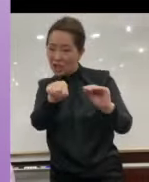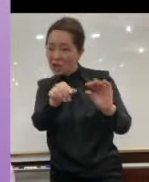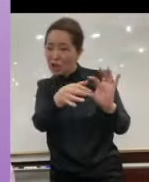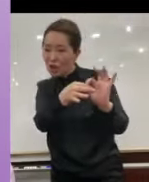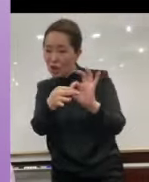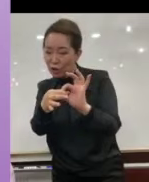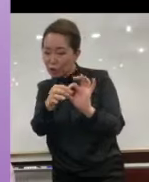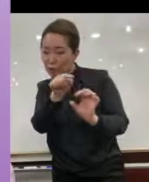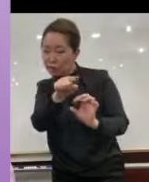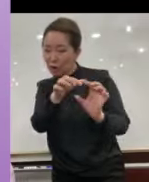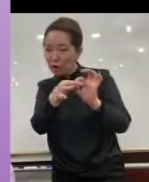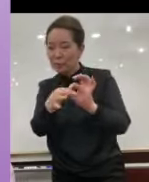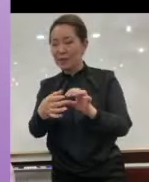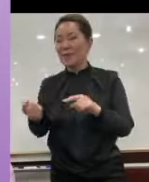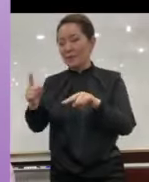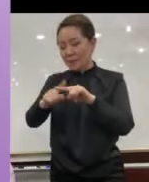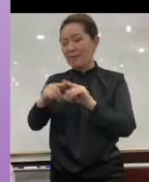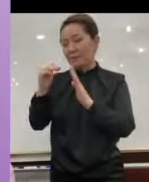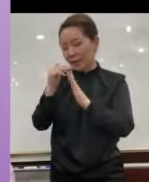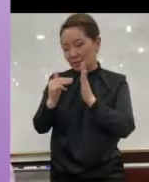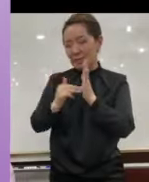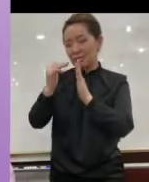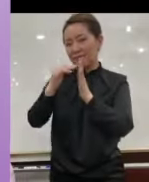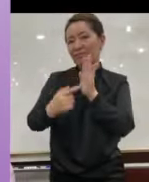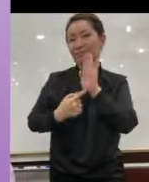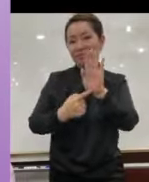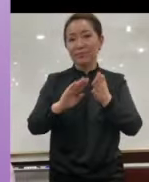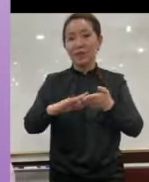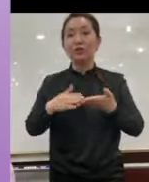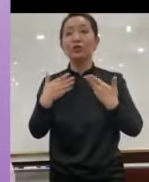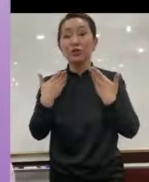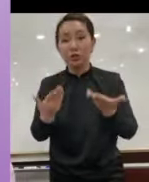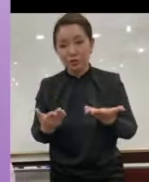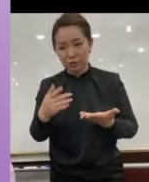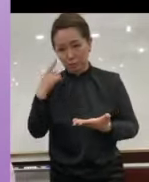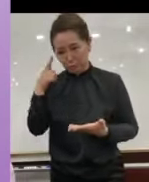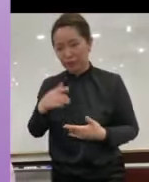ажиллагааг нь дэлгэрэнгүй танилцуулж явъя гэж бодож байна.